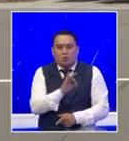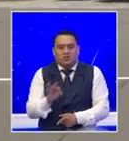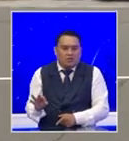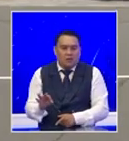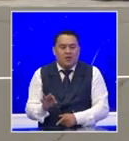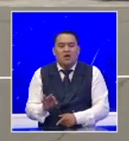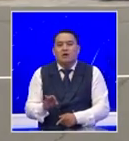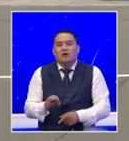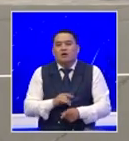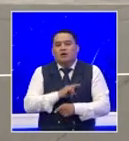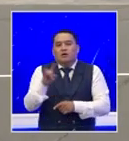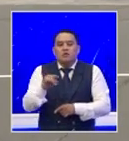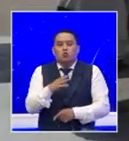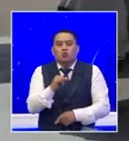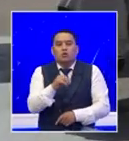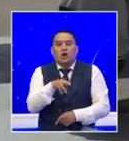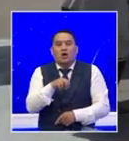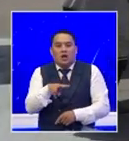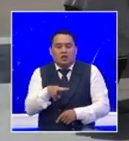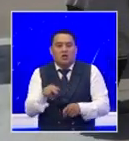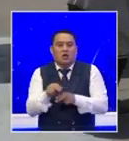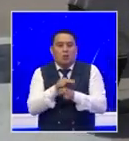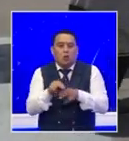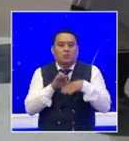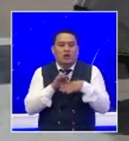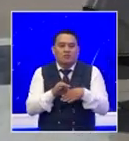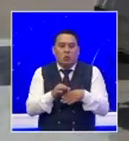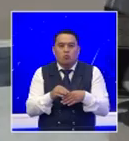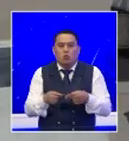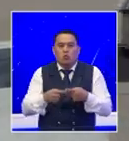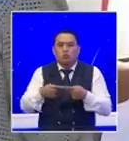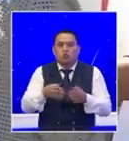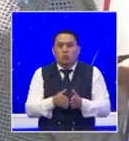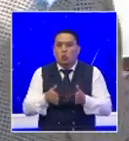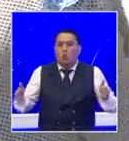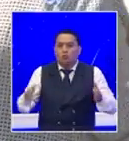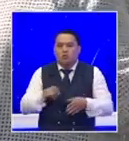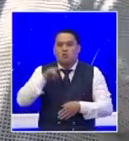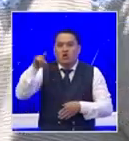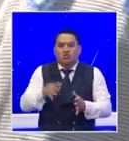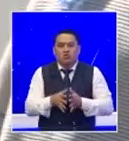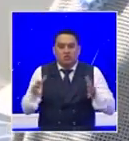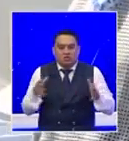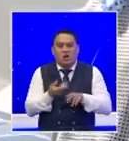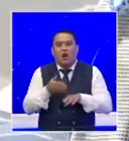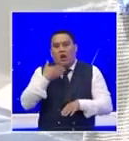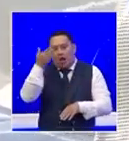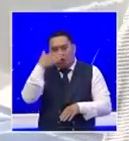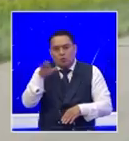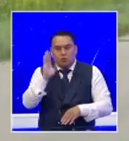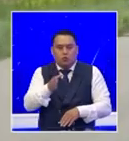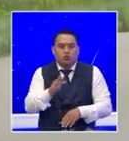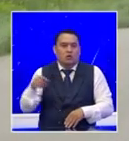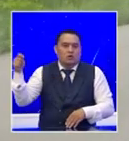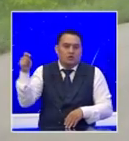Кстати, в воздушной гавани Ушарала сейчас идут ремонтные работы. Полосы готовят к приему крупных бортов. Так как в летний период сюда будут